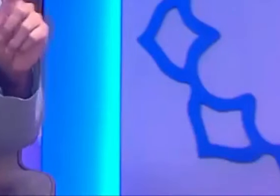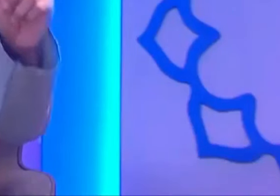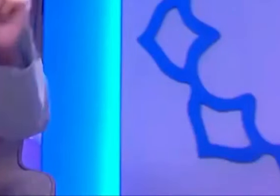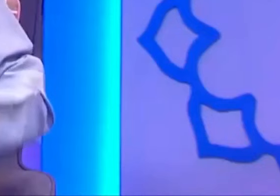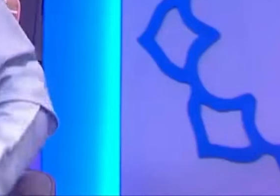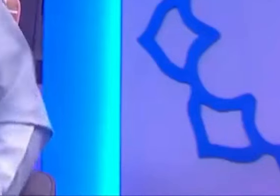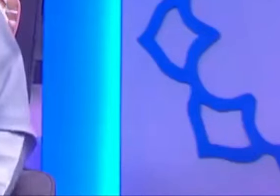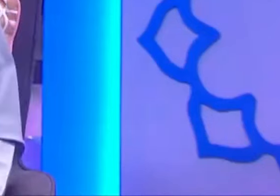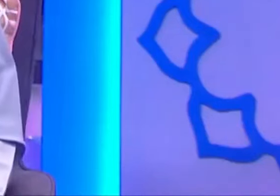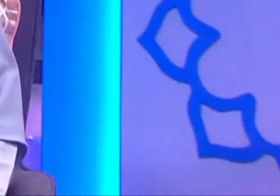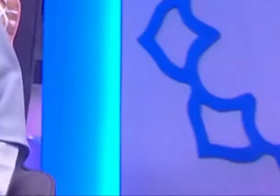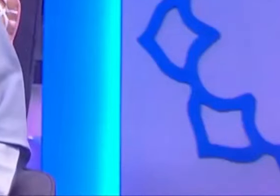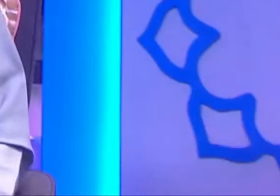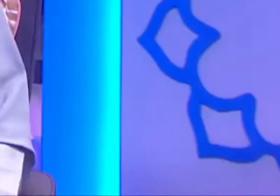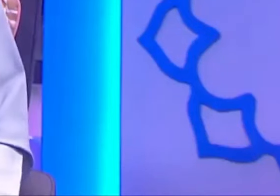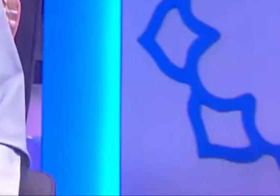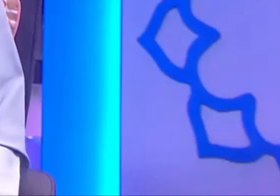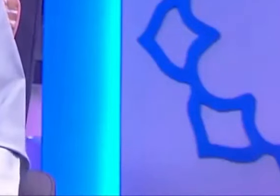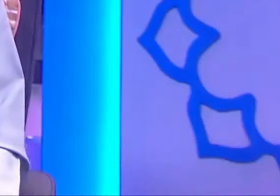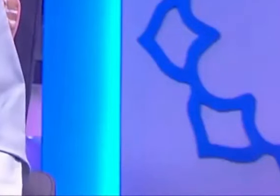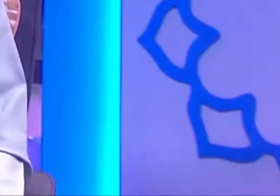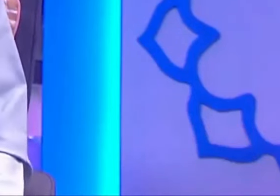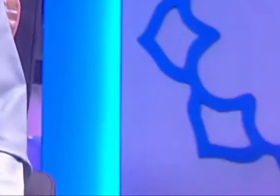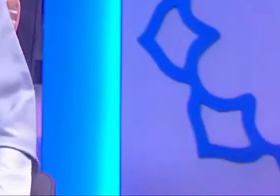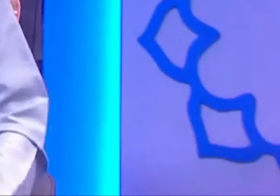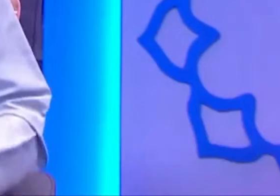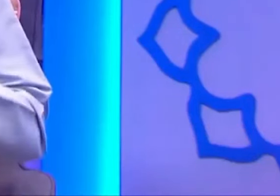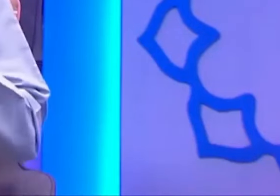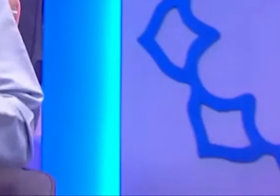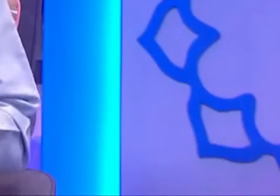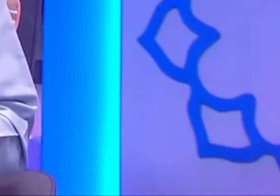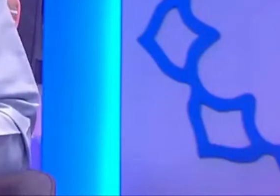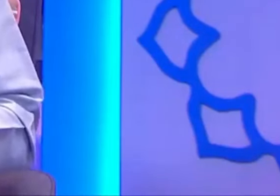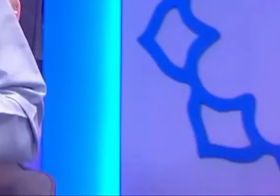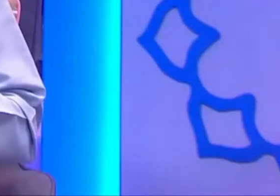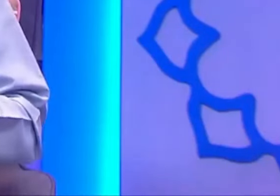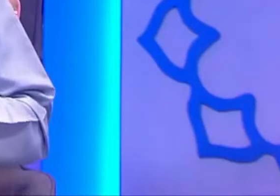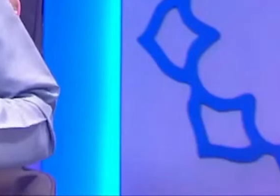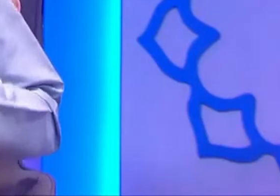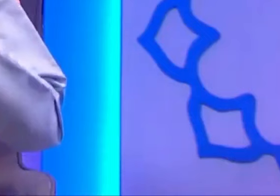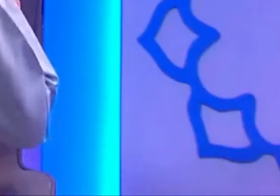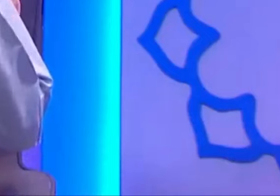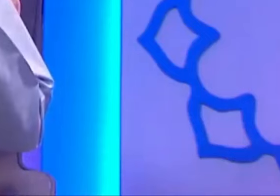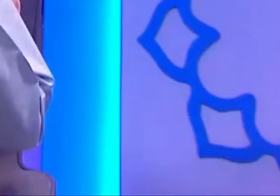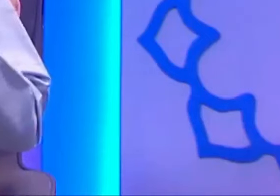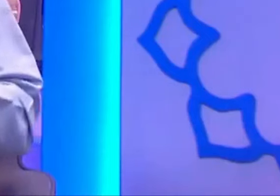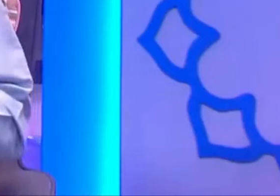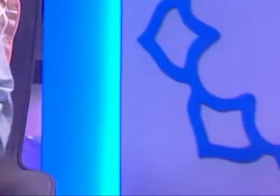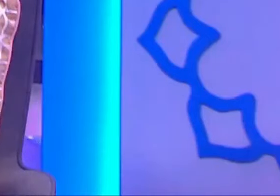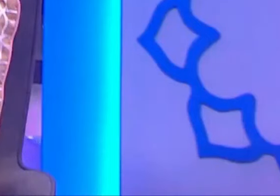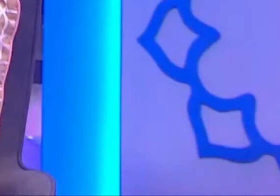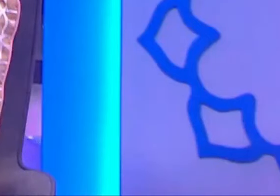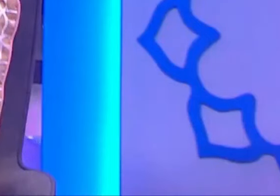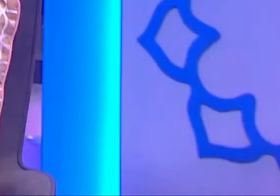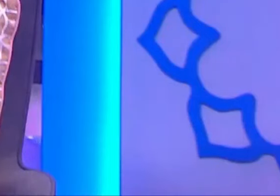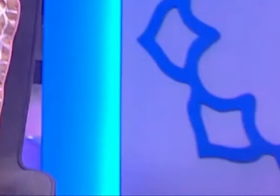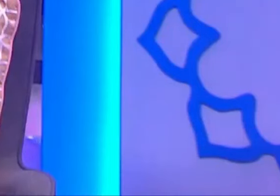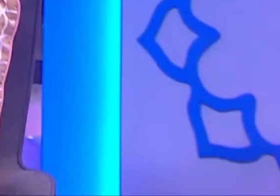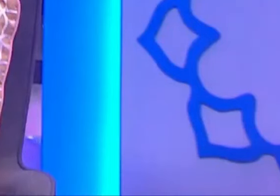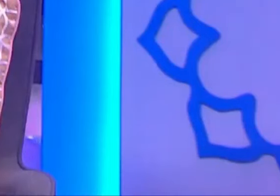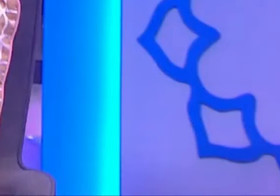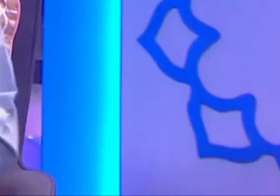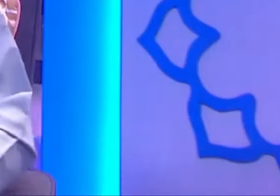mendoakan rahmat Allah. Rasulullah kata rahimallahu rajulan, Allah Ta'ala merahmati lelaki yang bangun qiyamulail, dia kejut pula isteri dia, dia